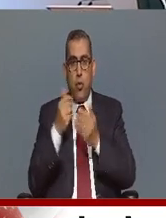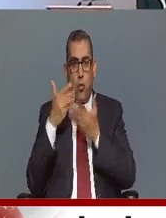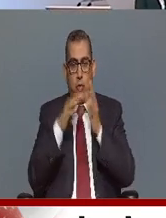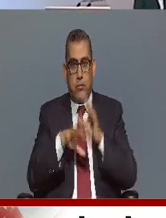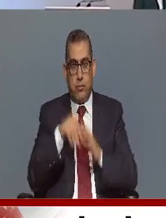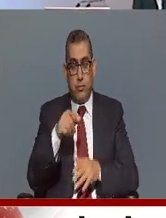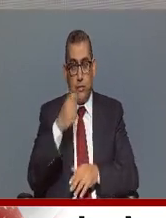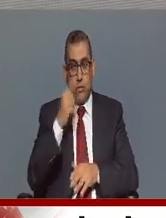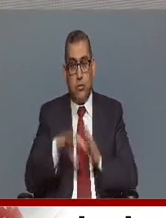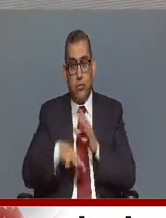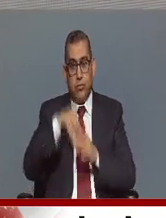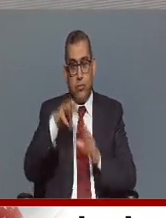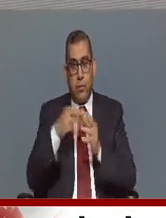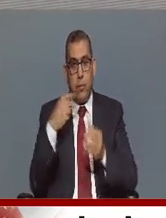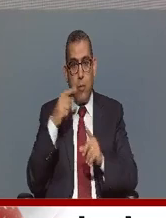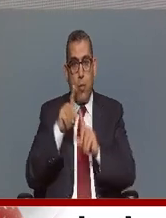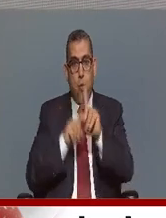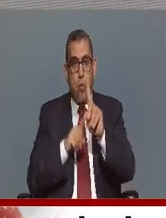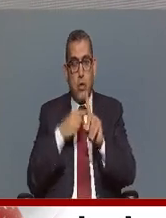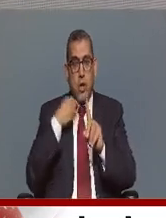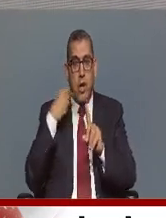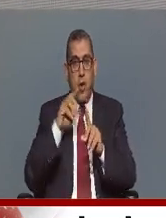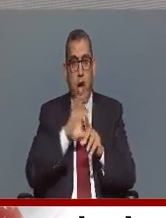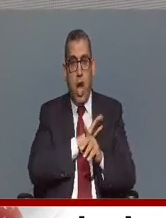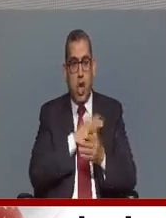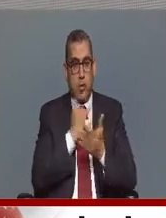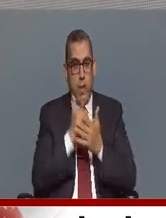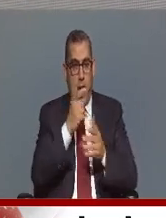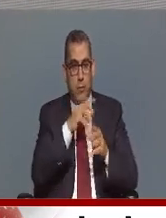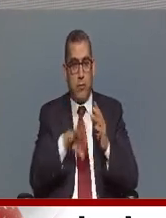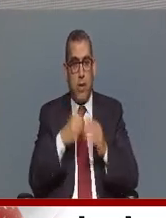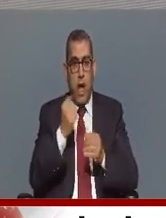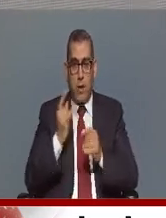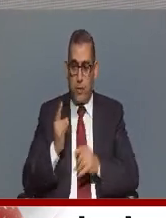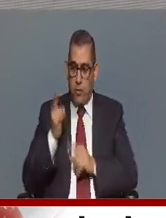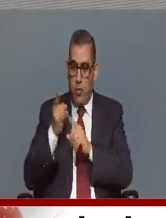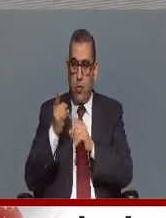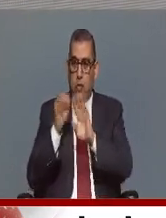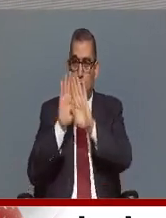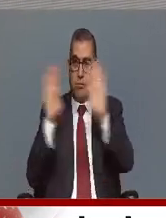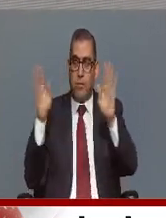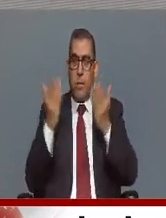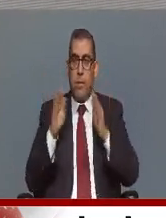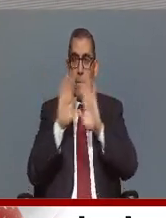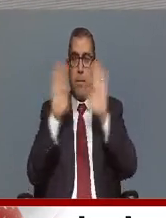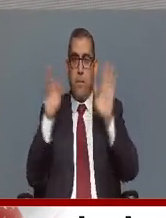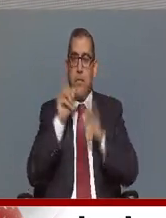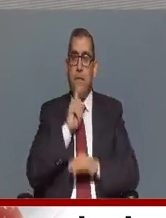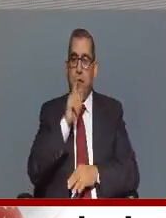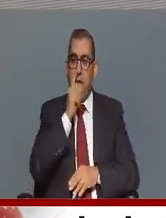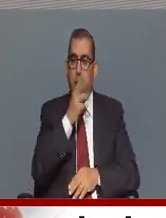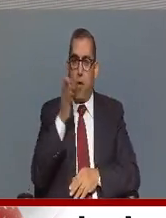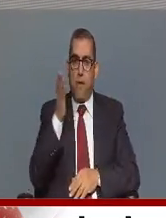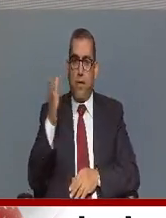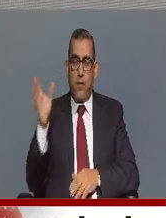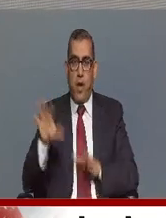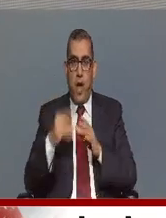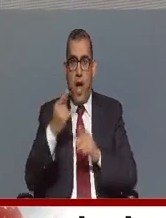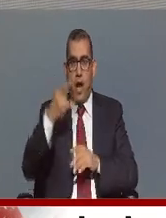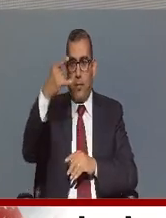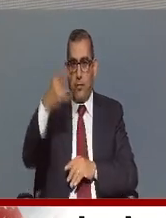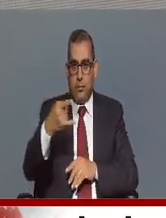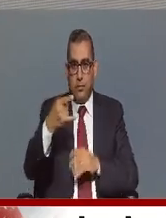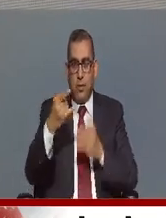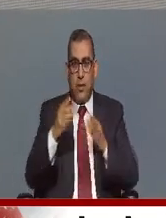تم تنفيذها مع وزارة الإنتاج الحربي. هذه العربيات بتقدم الفنون المتنوعة على العربيات